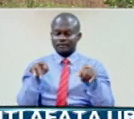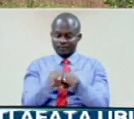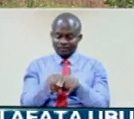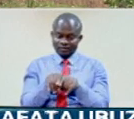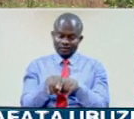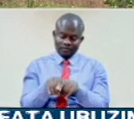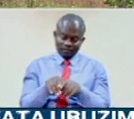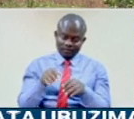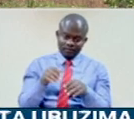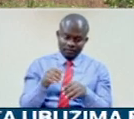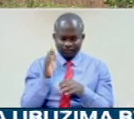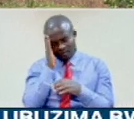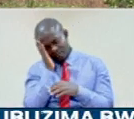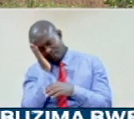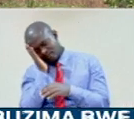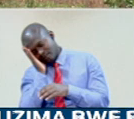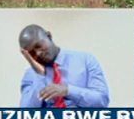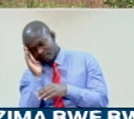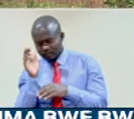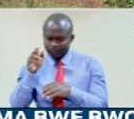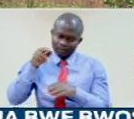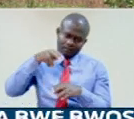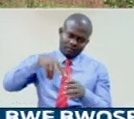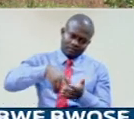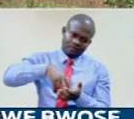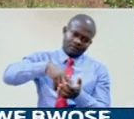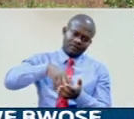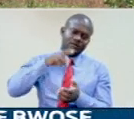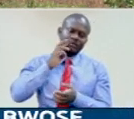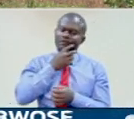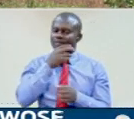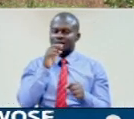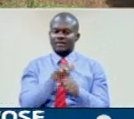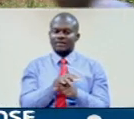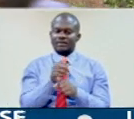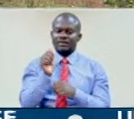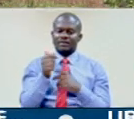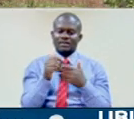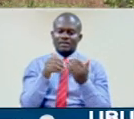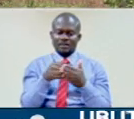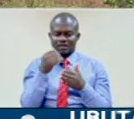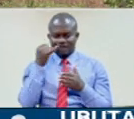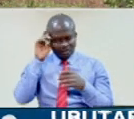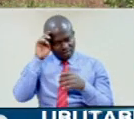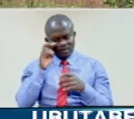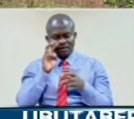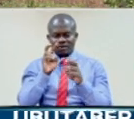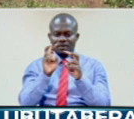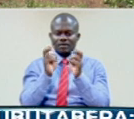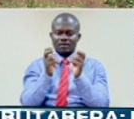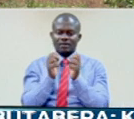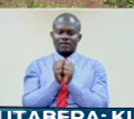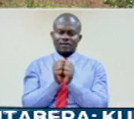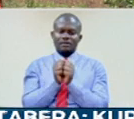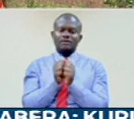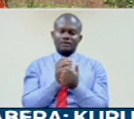buriri wakandagira hasi ukumva rusa nk'ukandagiye mu ibase y'amazi. Ibyo rero iyo utekereza wabonaga ko